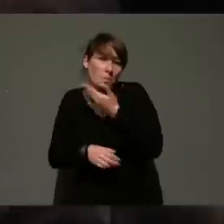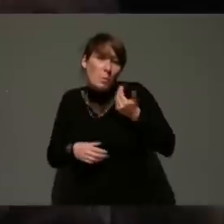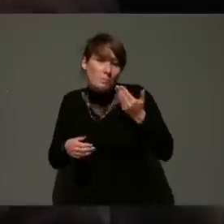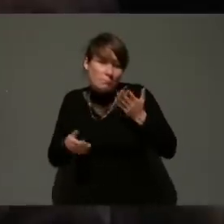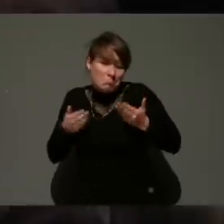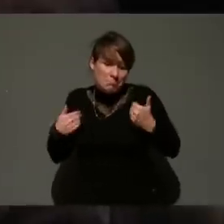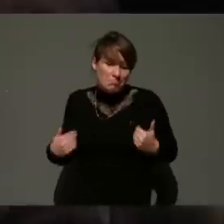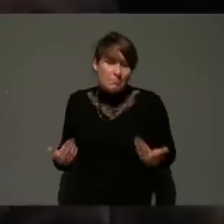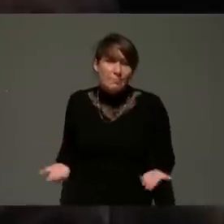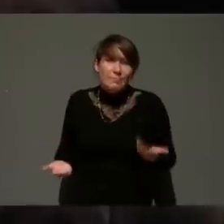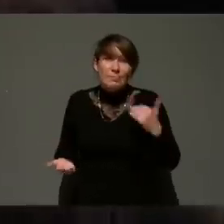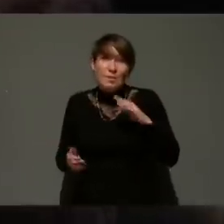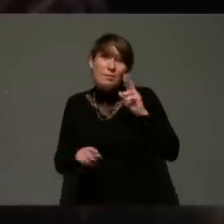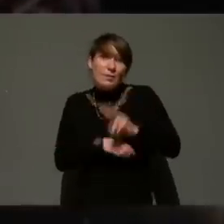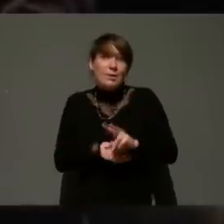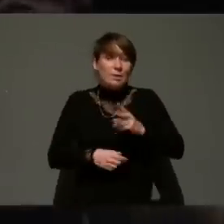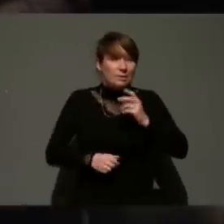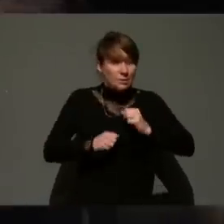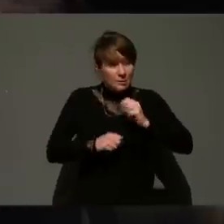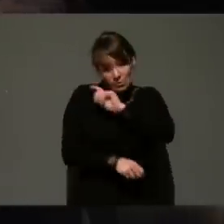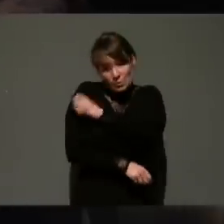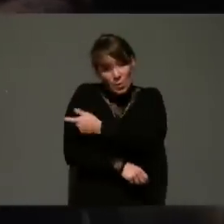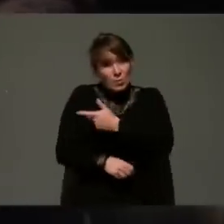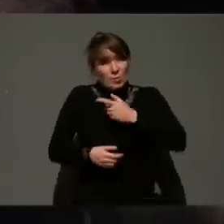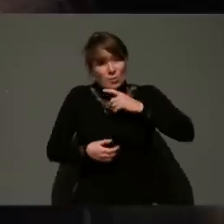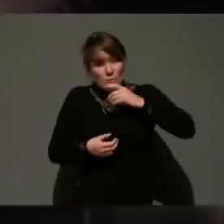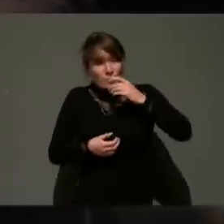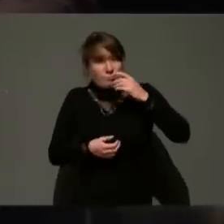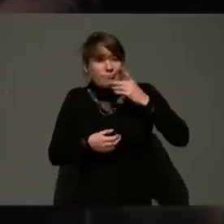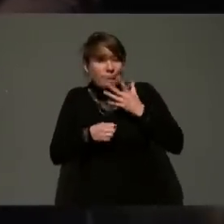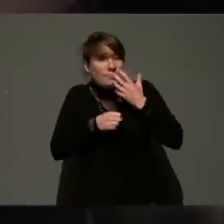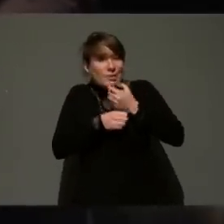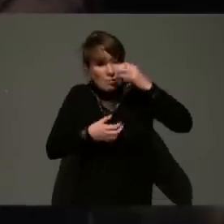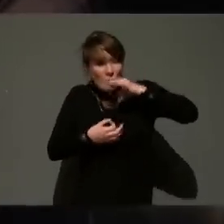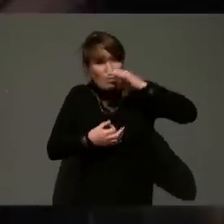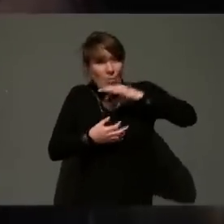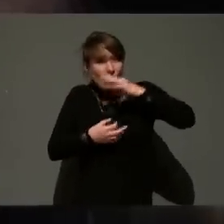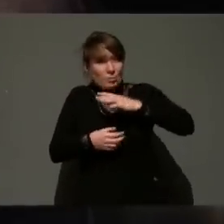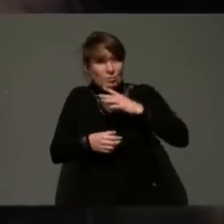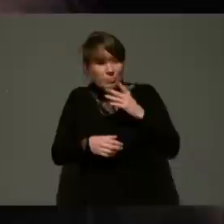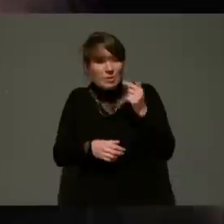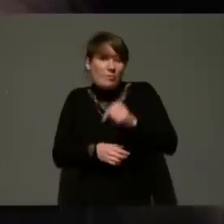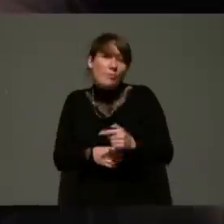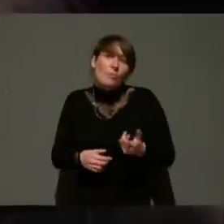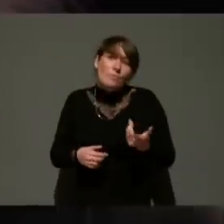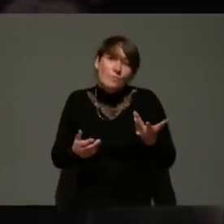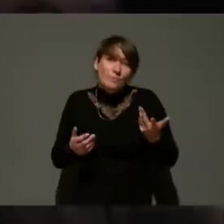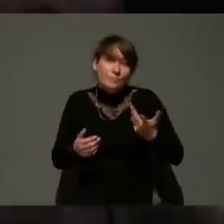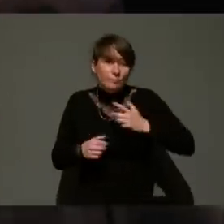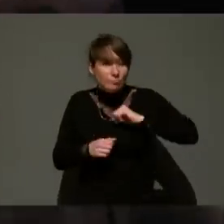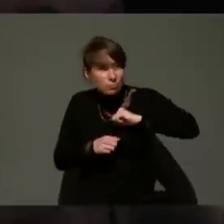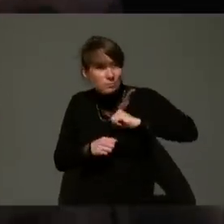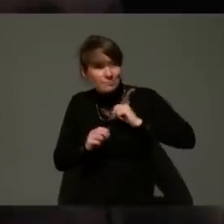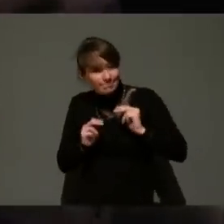aussi une forme d'habituation et donc en effet il faut quelquefois repousser un petit peu, mais je ne sais pas ce qu'en pense Sandra, repousser un petit peu toujours plus